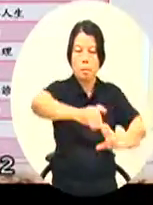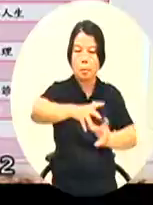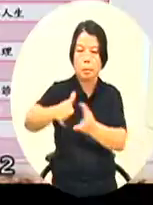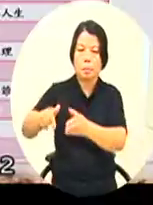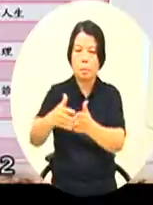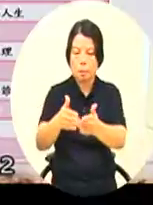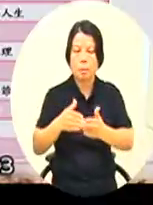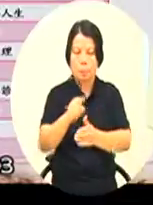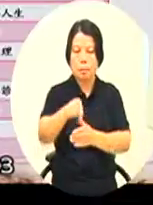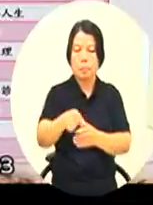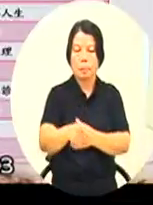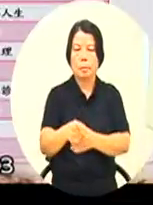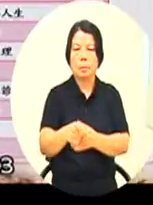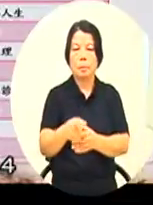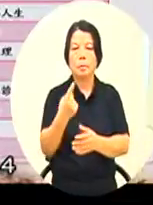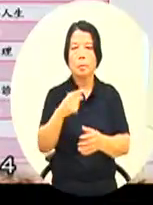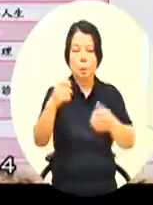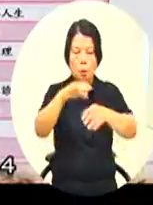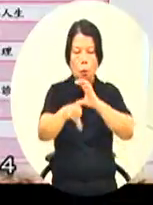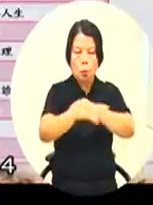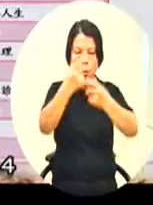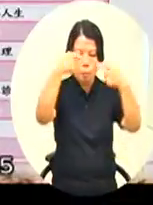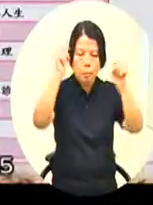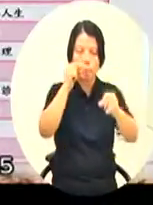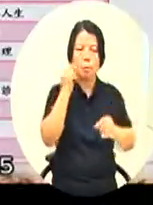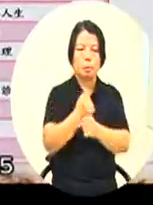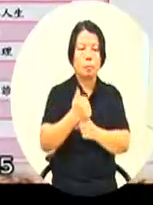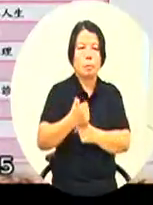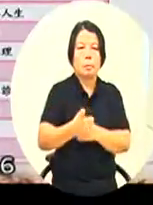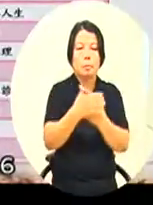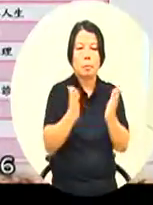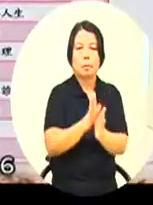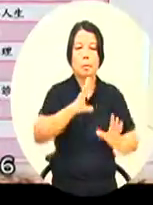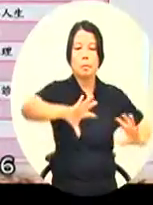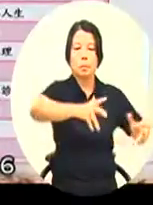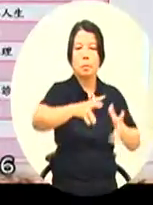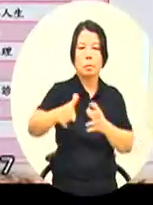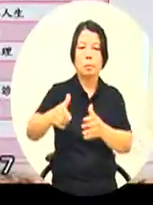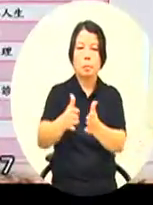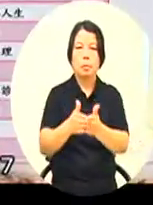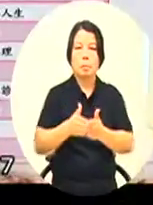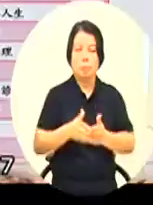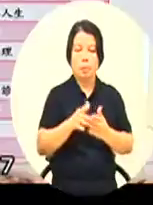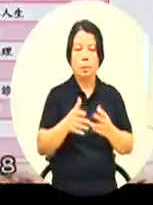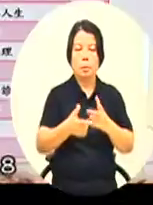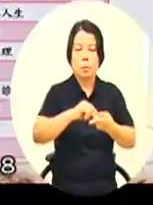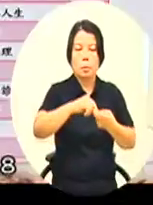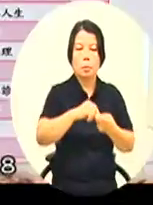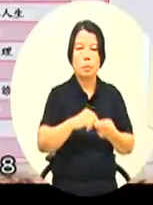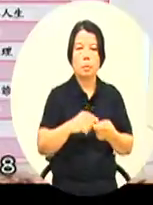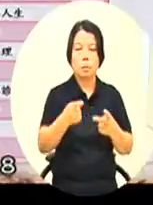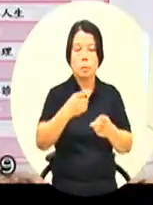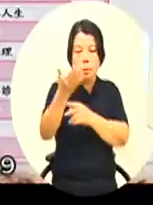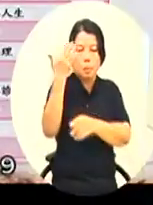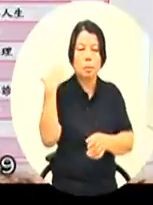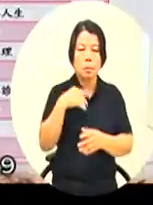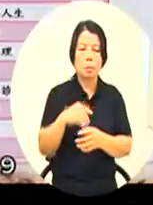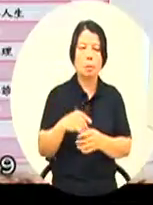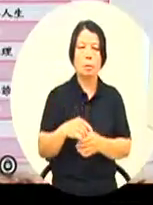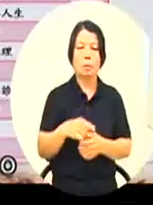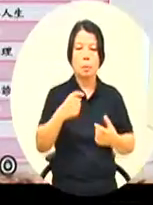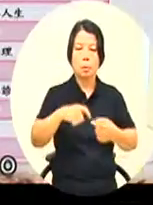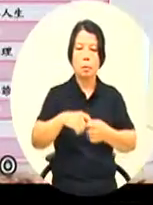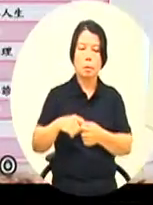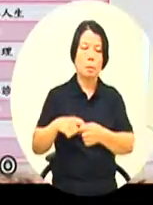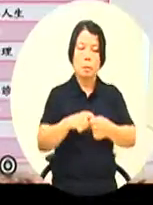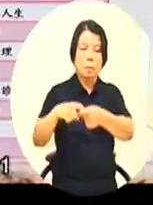要的角色。之后呢，我们在平阳以及胡志明市都会相继已经之前已经联络